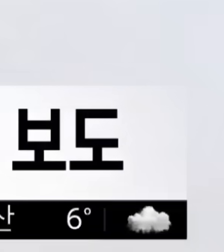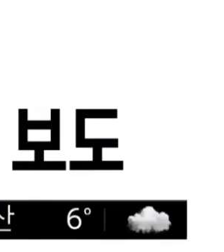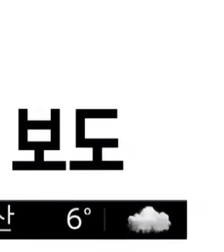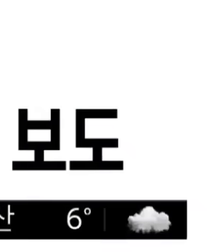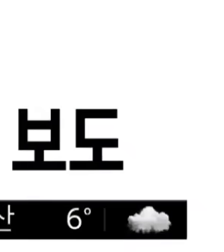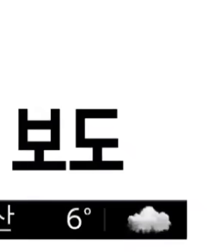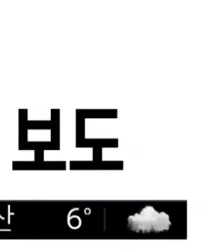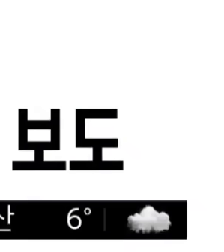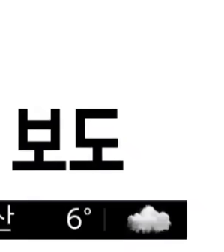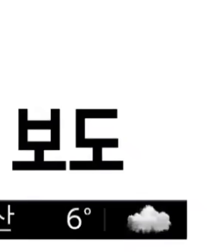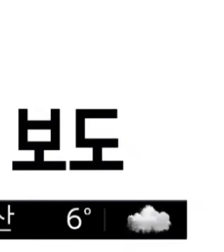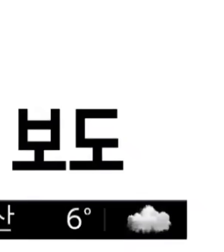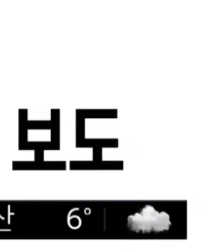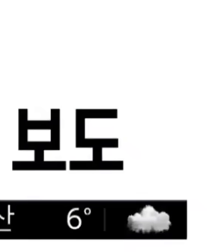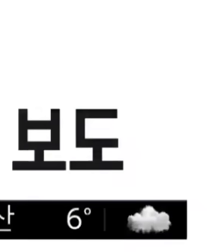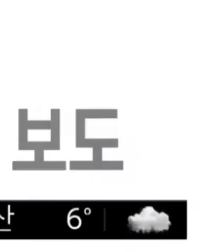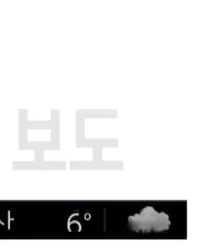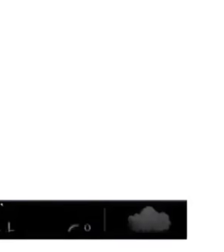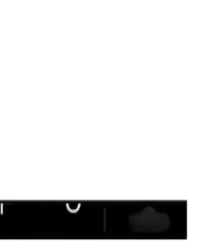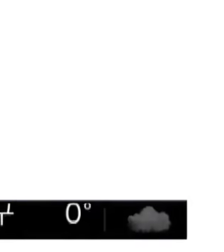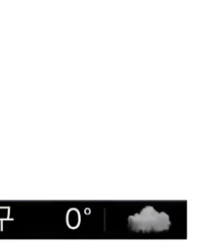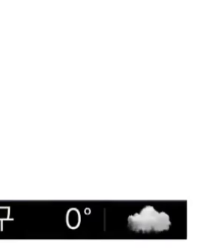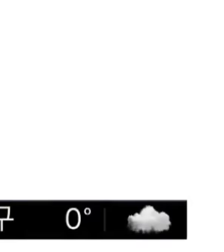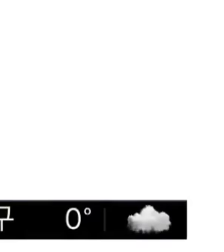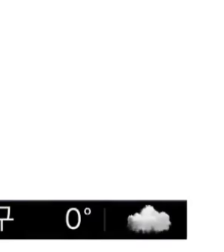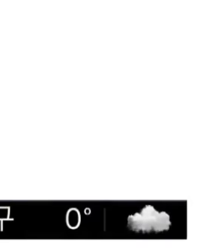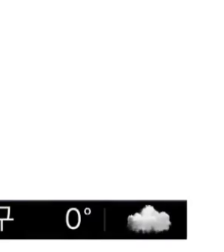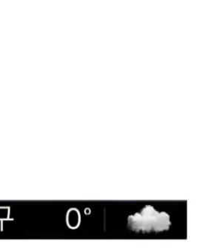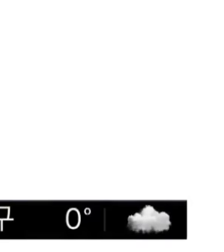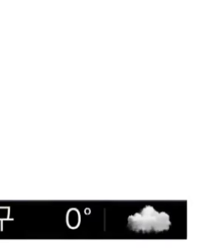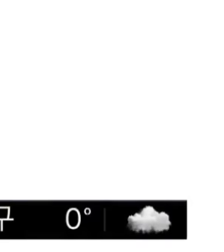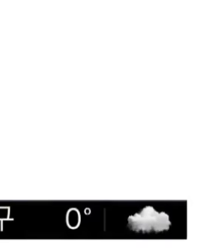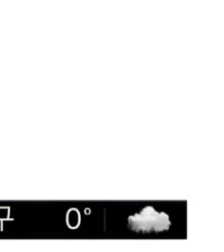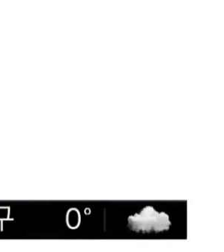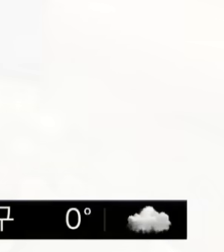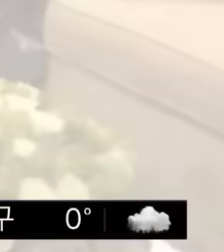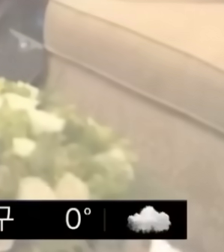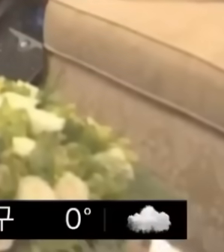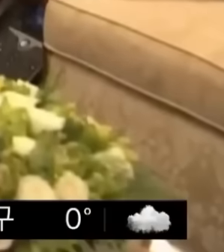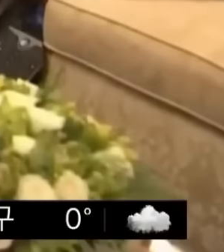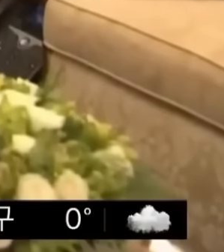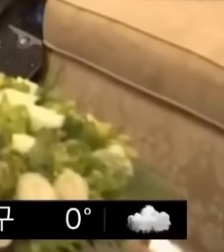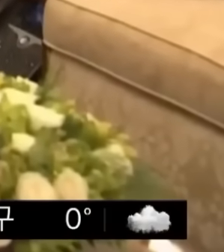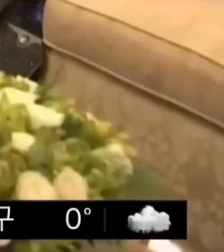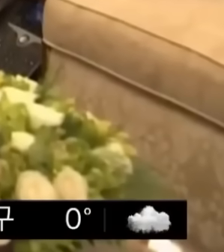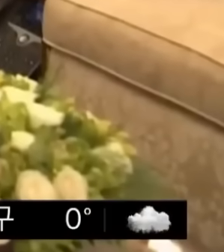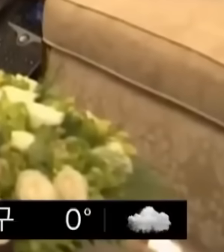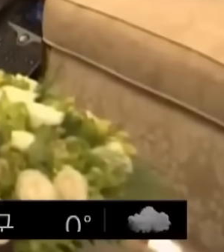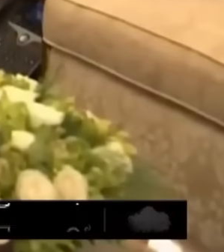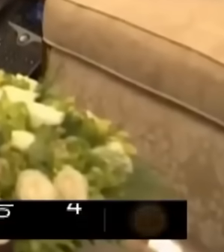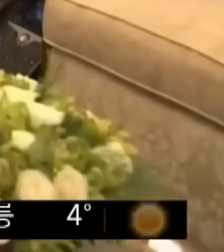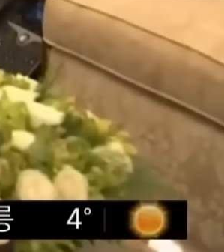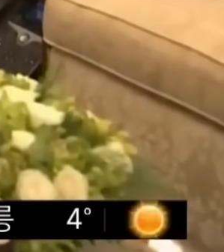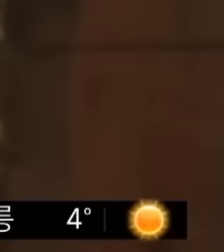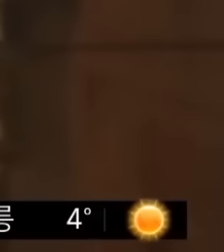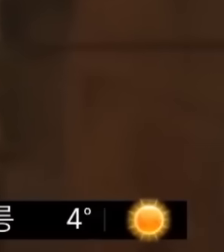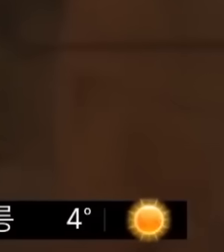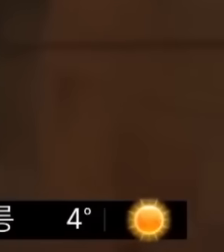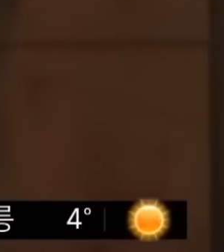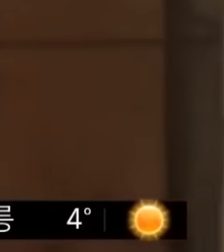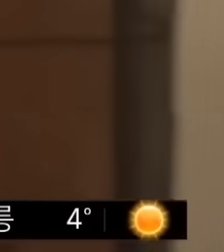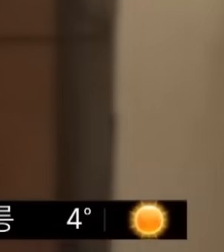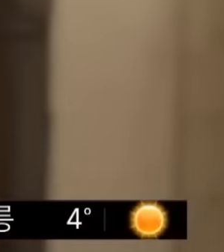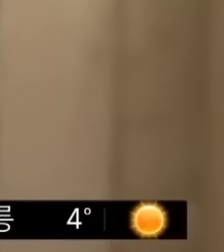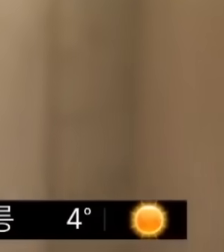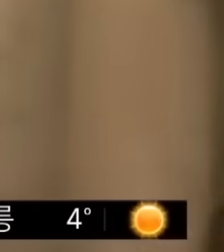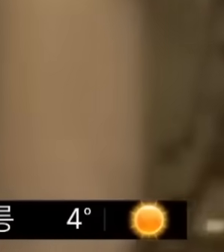우크라이나에 간접 지원된 뒷얘기를 소개했습니다. 보도에 따르면 올해 초 바이든 미국 정부는 우크라이나에